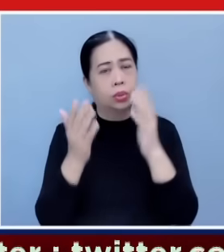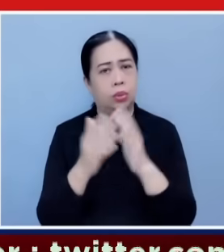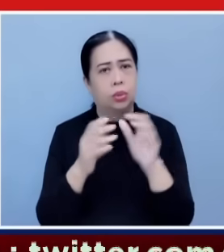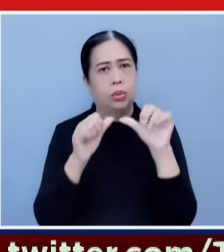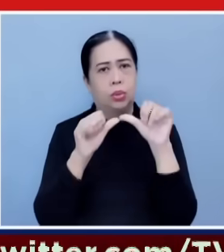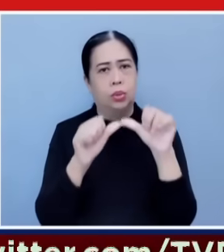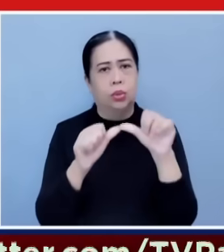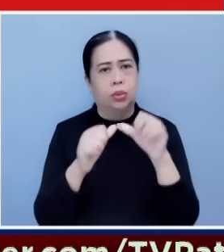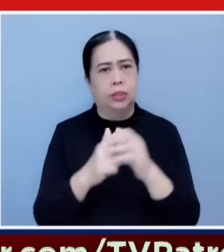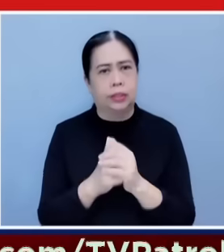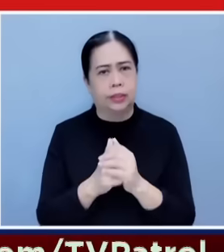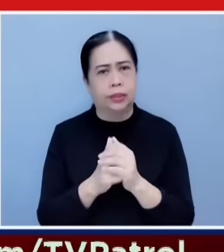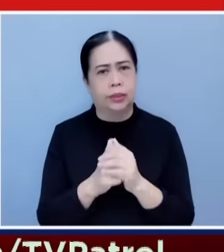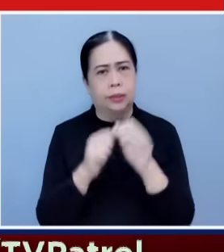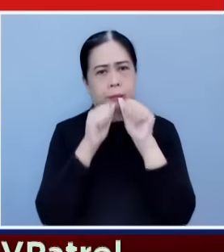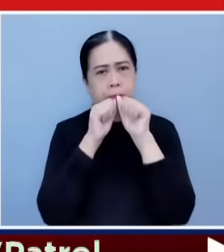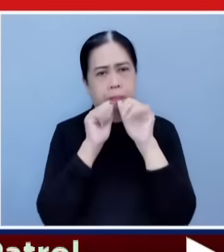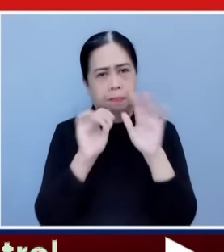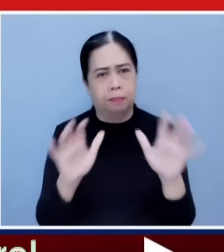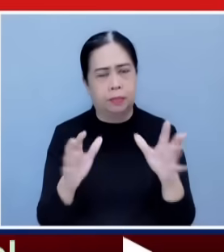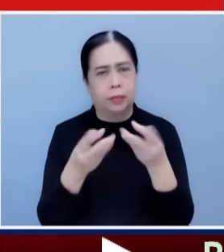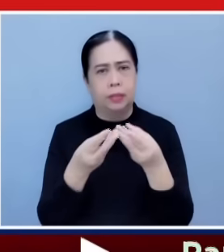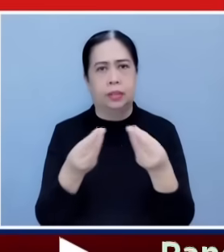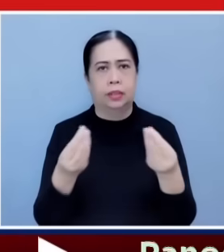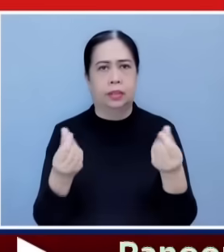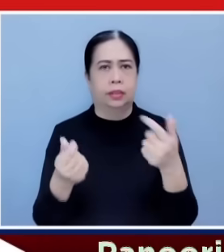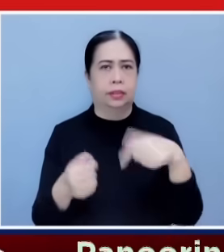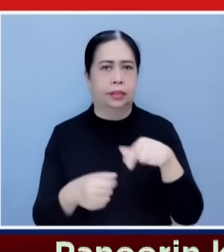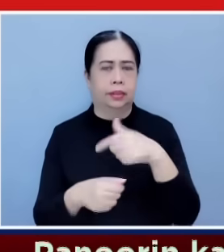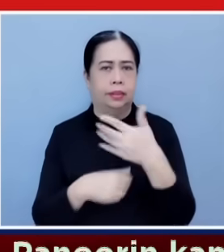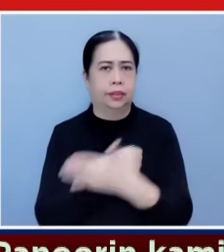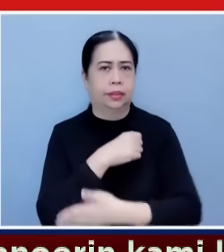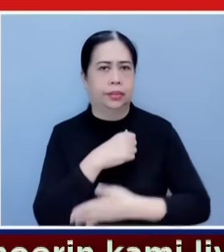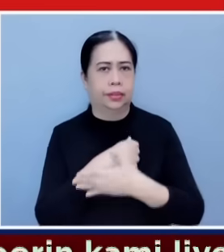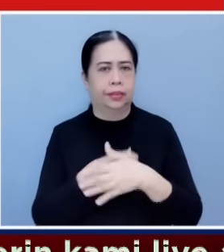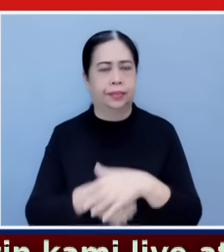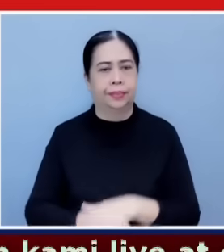na pagpala at paghilom ng bansa.